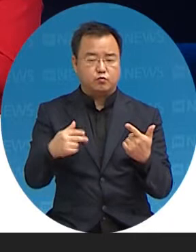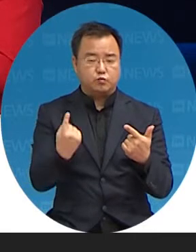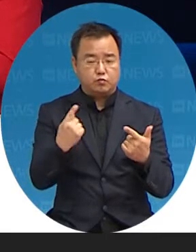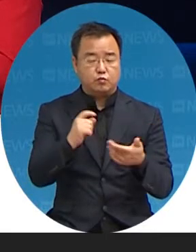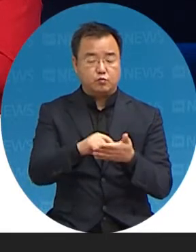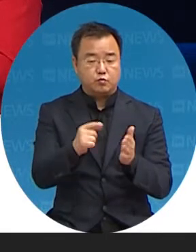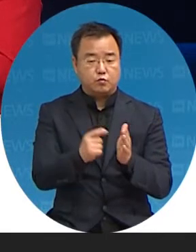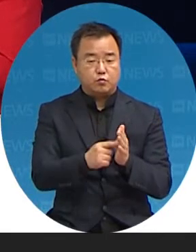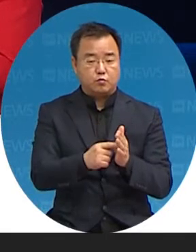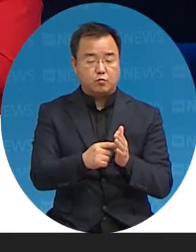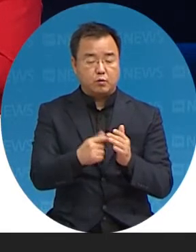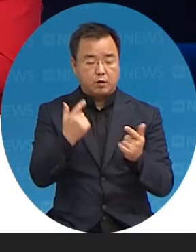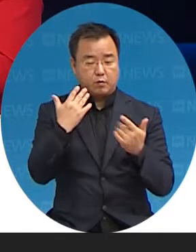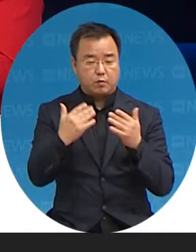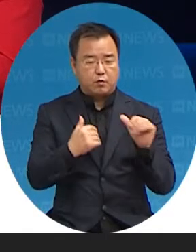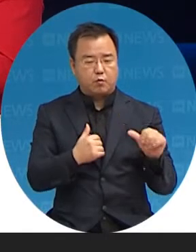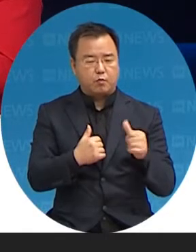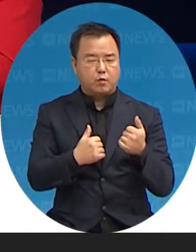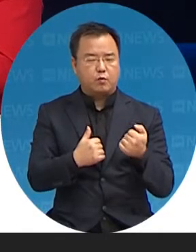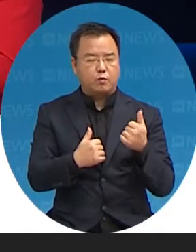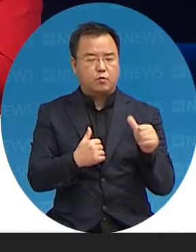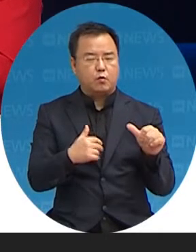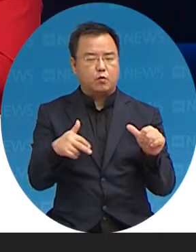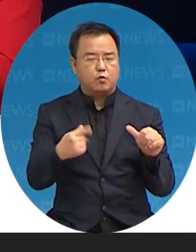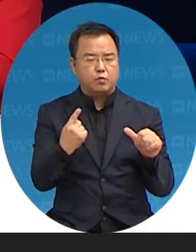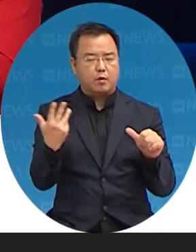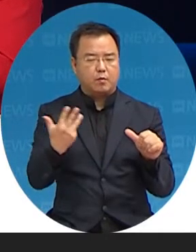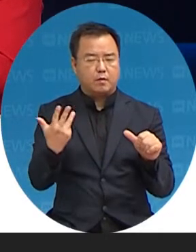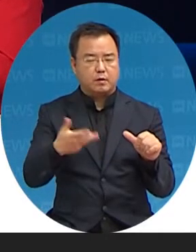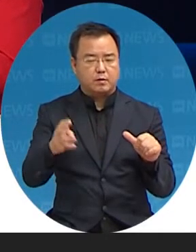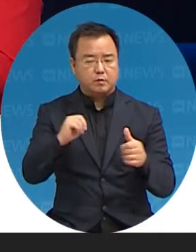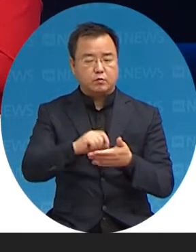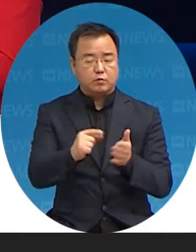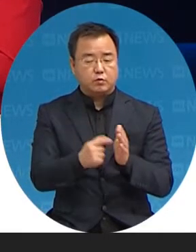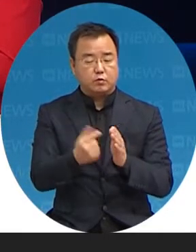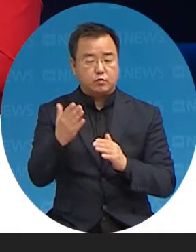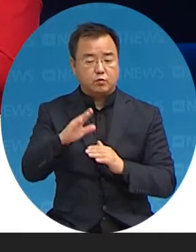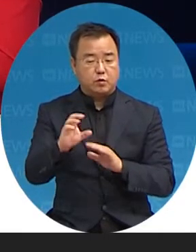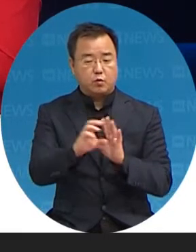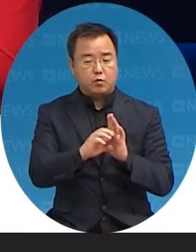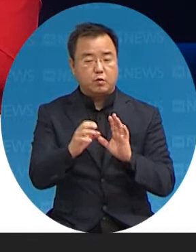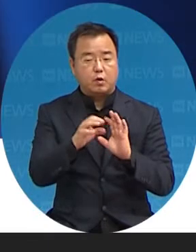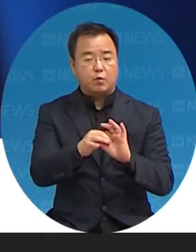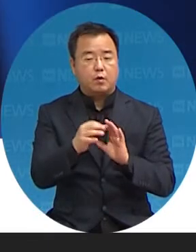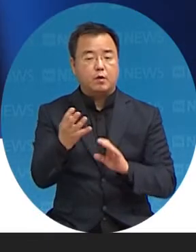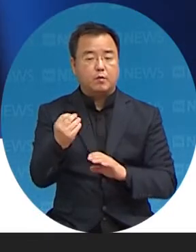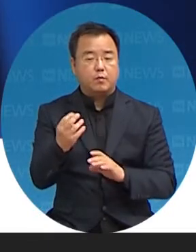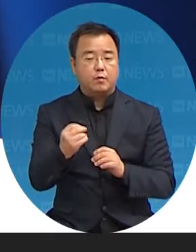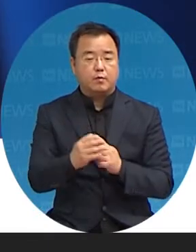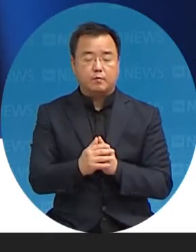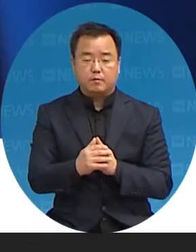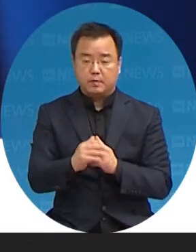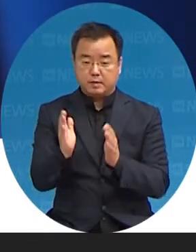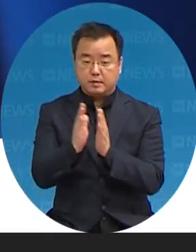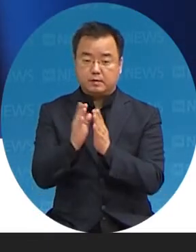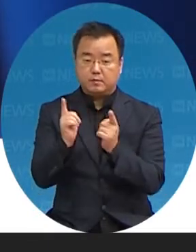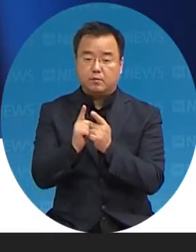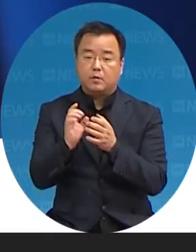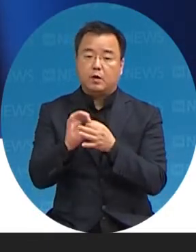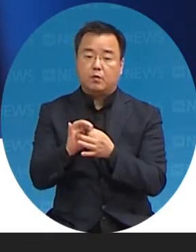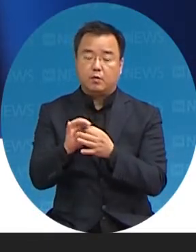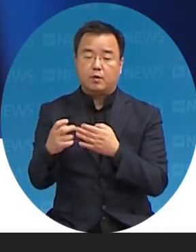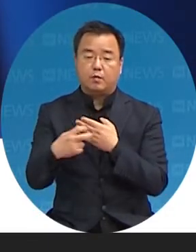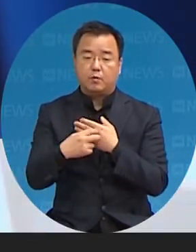정확히는 550 5조 8000억원을 편성을 했는데 이 중에 홈 나와 관련된 예산은 얼마나 듭니까 4 가장 직접적인 관련이 있는